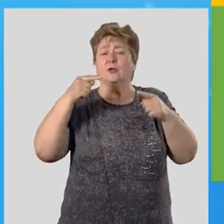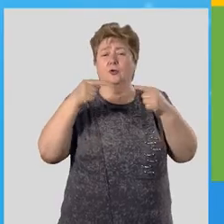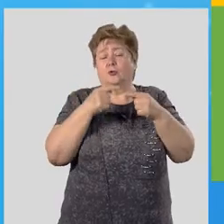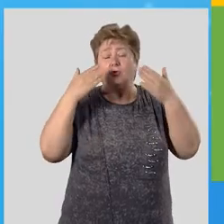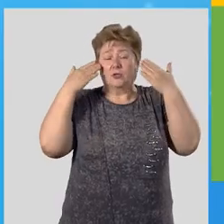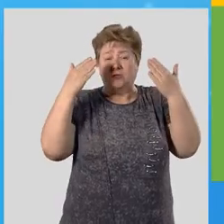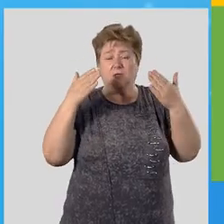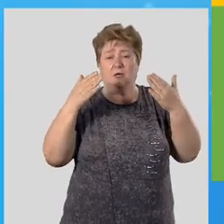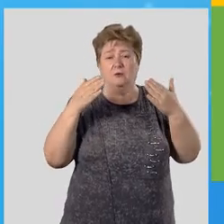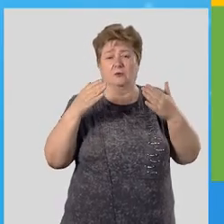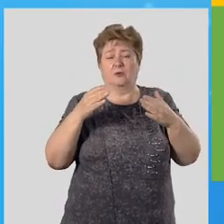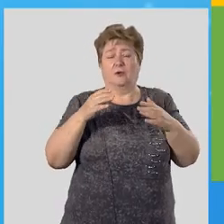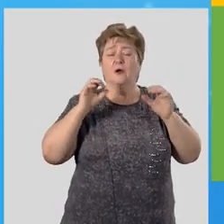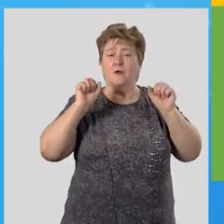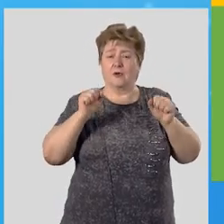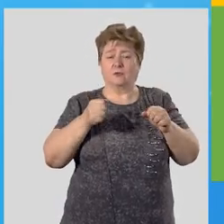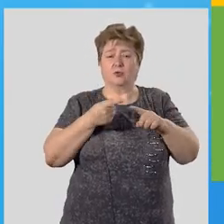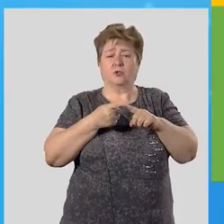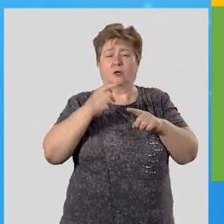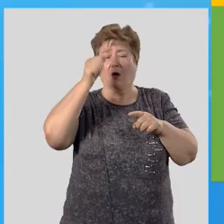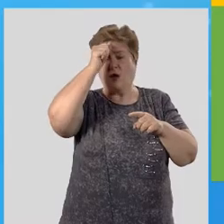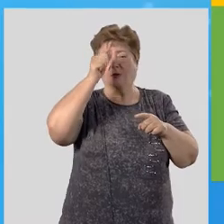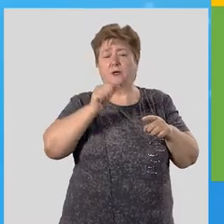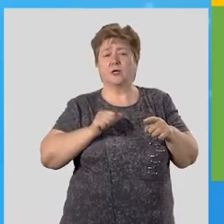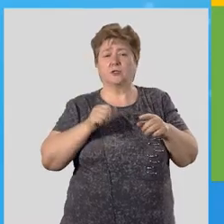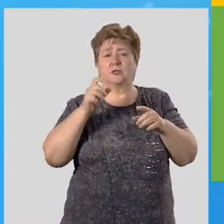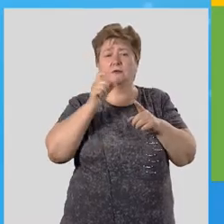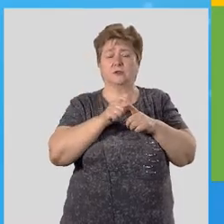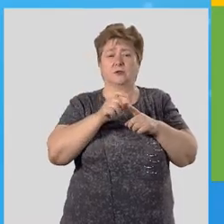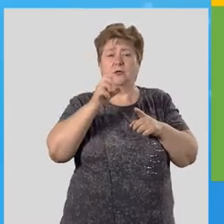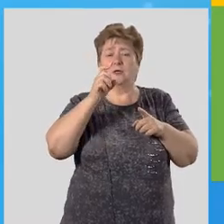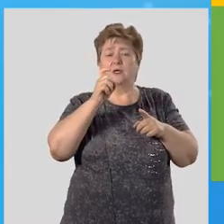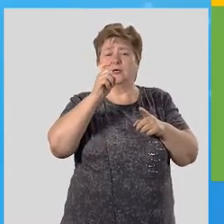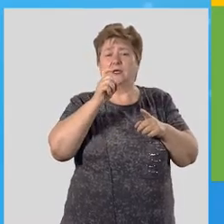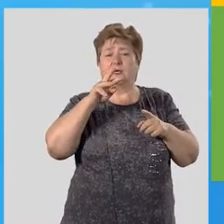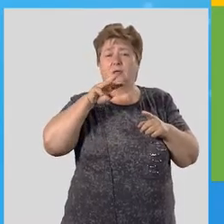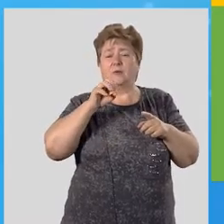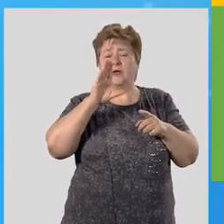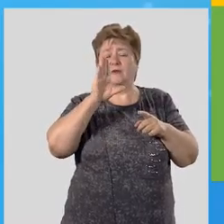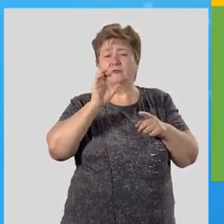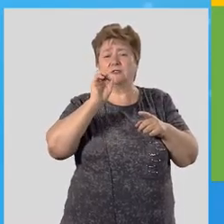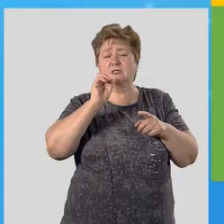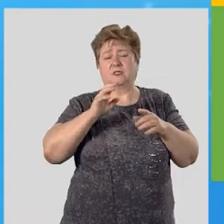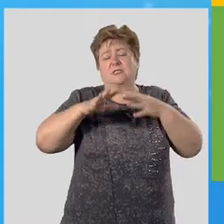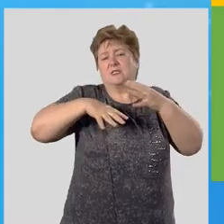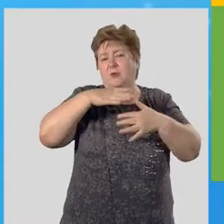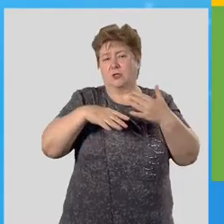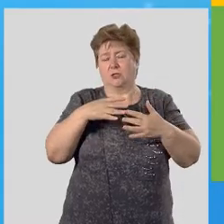точно неизвестно. Возможно, от греческого слова химевсис –